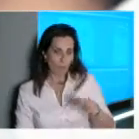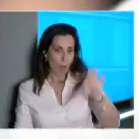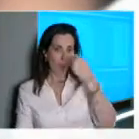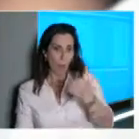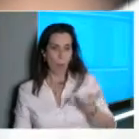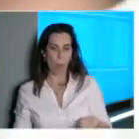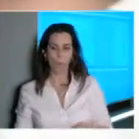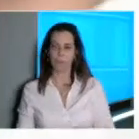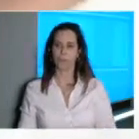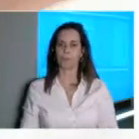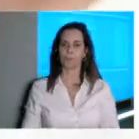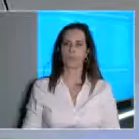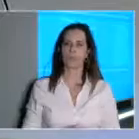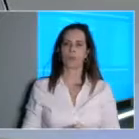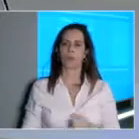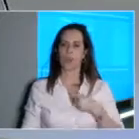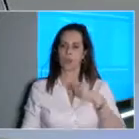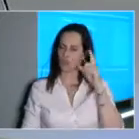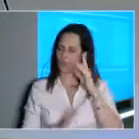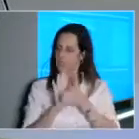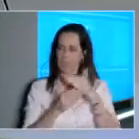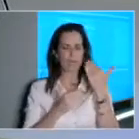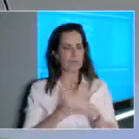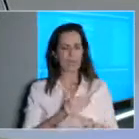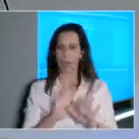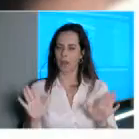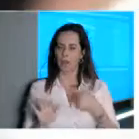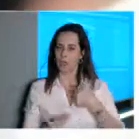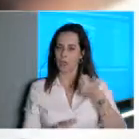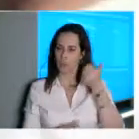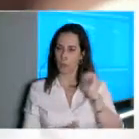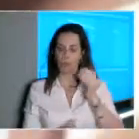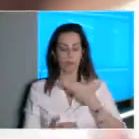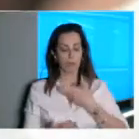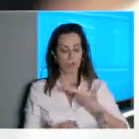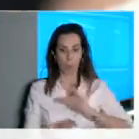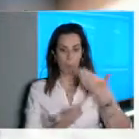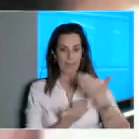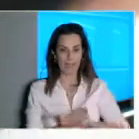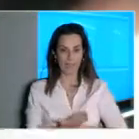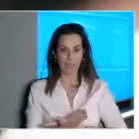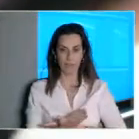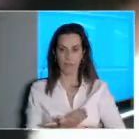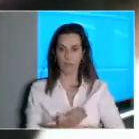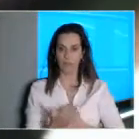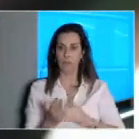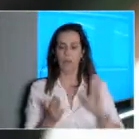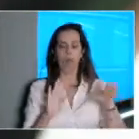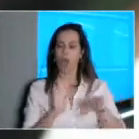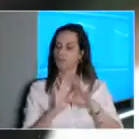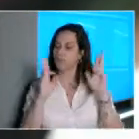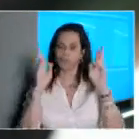טבריה. אני חושב שזה יסתיים. אנחנו אתמול קיבלנו מכתב שמועצת העיר התפזרה לפי